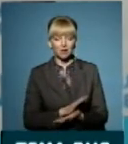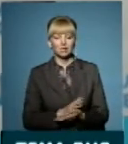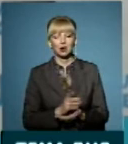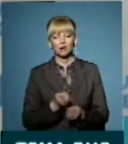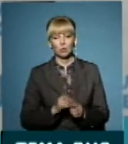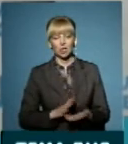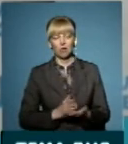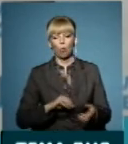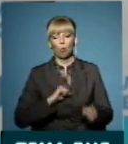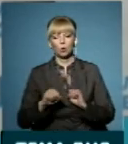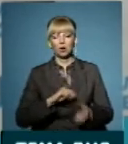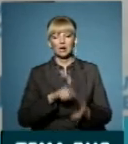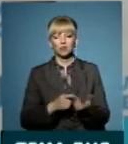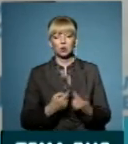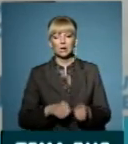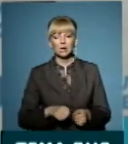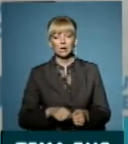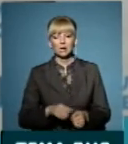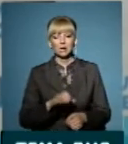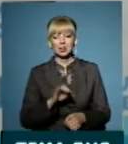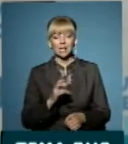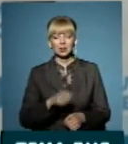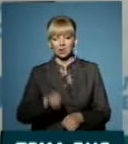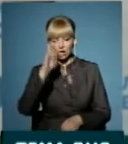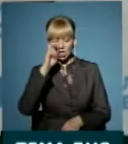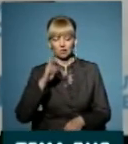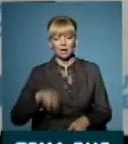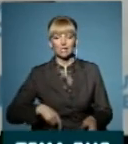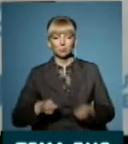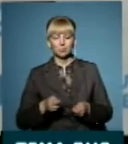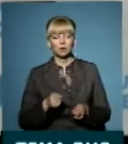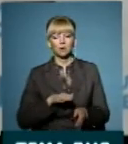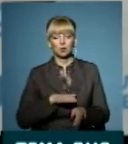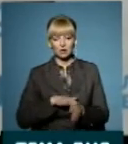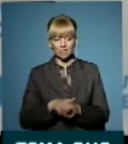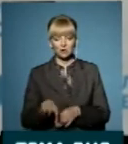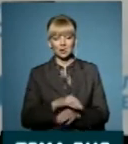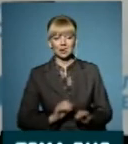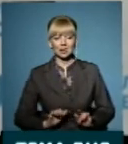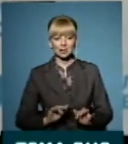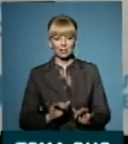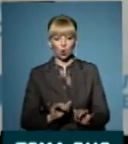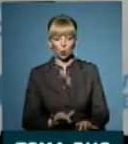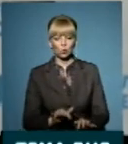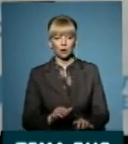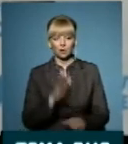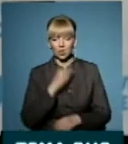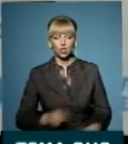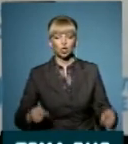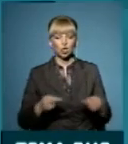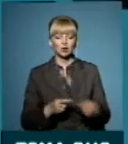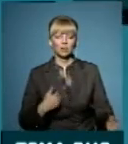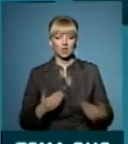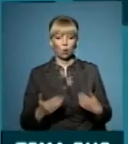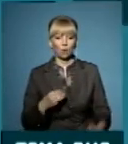є управління інфраструктури, обласна державна адміністрація, як замовник, здійснює всі заходи для того, щоб вчасно